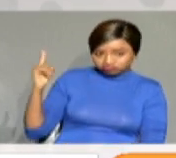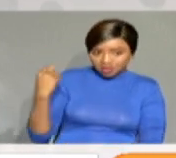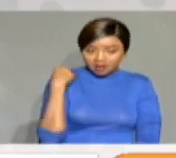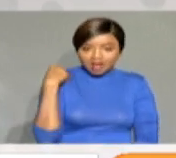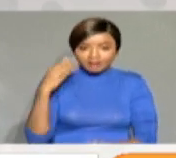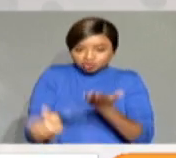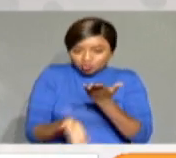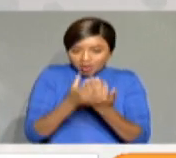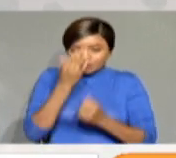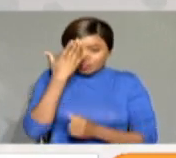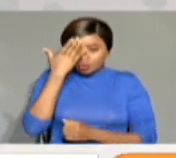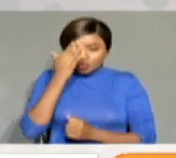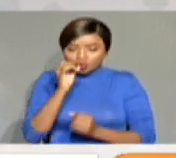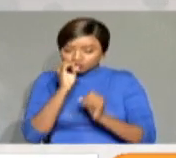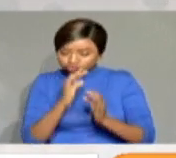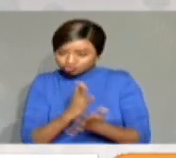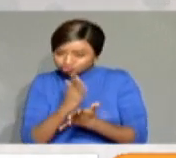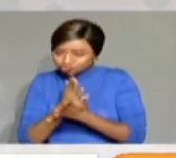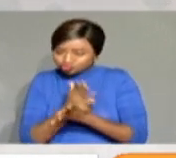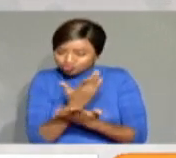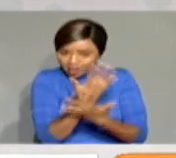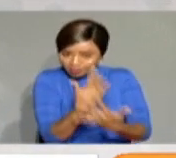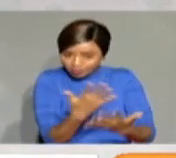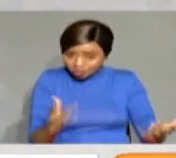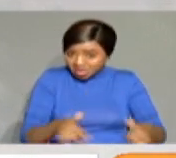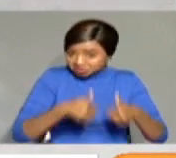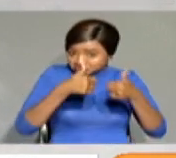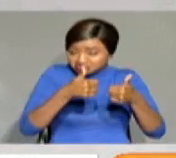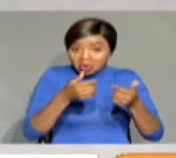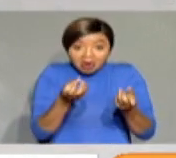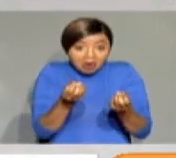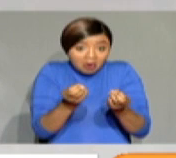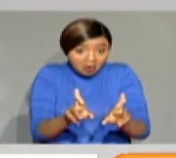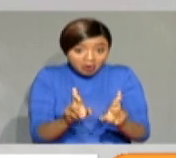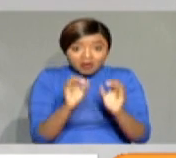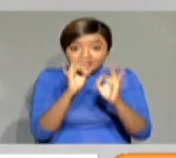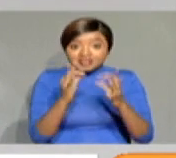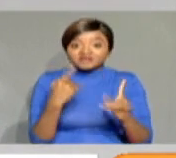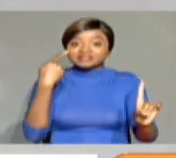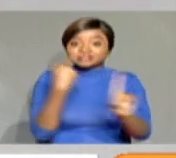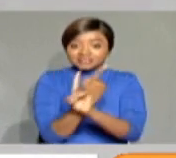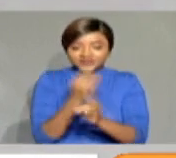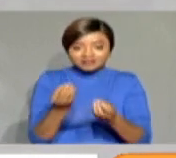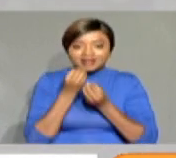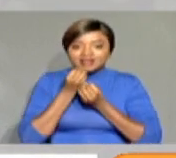bidhaa wanazonunua. Iwapo ni tofauti, unaweza kutoa ripoti kwa shirika la KEBS